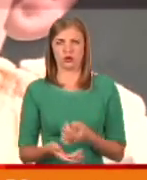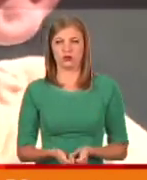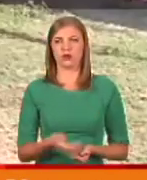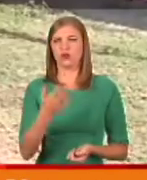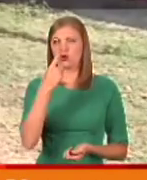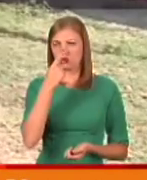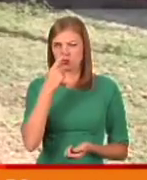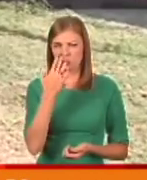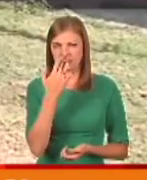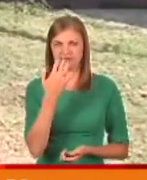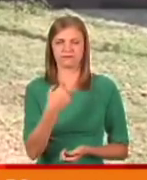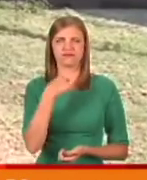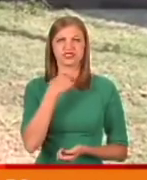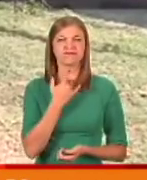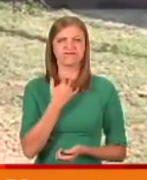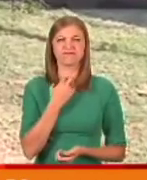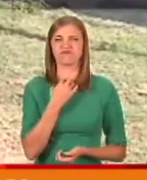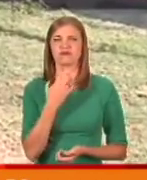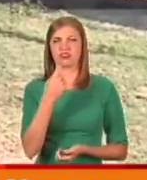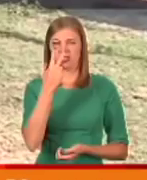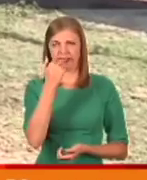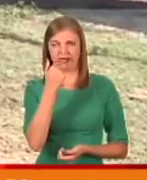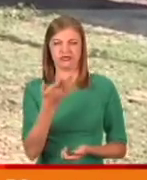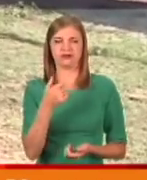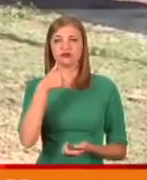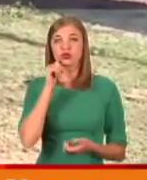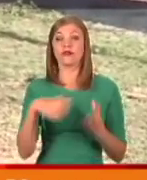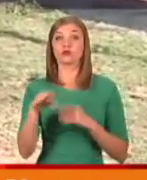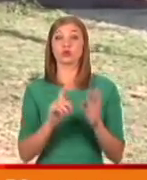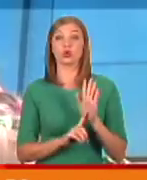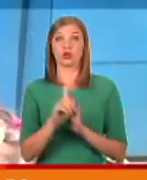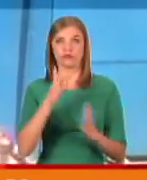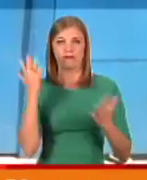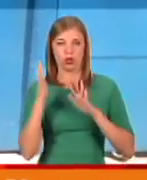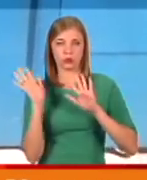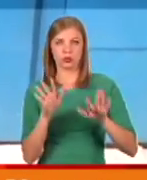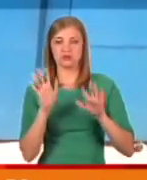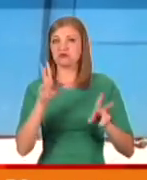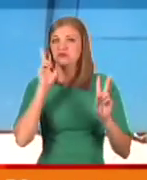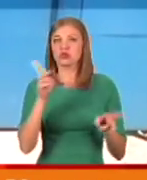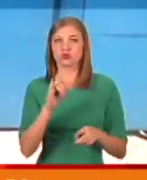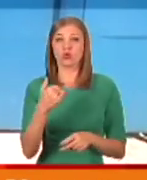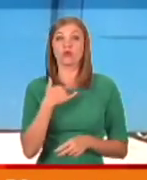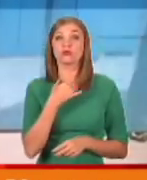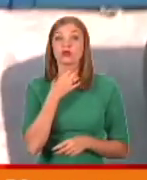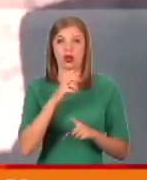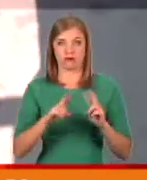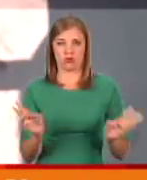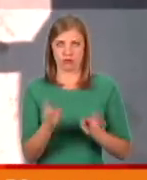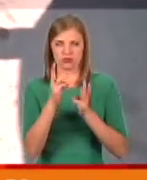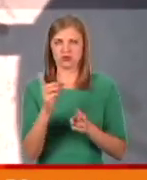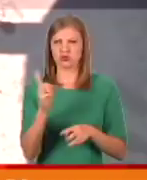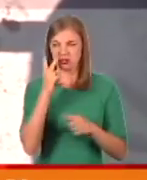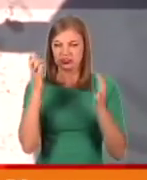стали, нос от першив, в горлі першило, нос пек. Все вчора, коли почав вітер сюди. Не знаю, що це було, але у мене все горло обожгло. Що-то